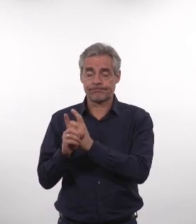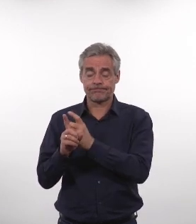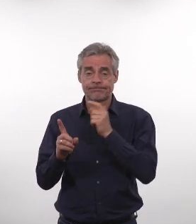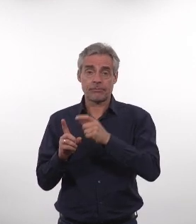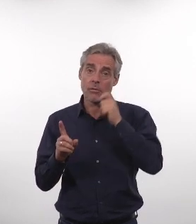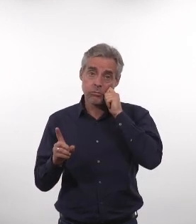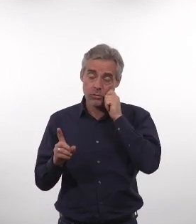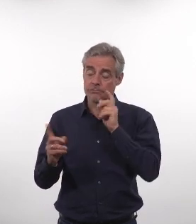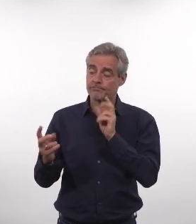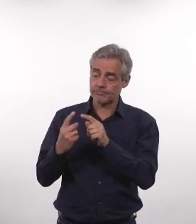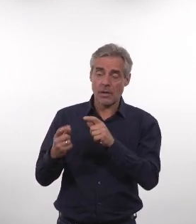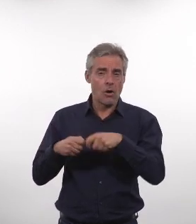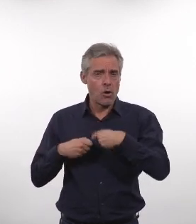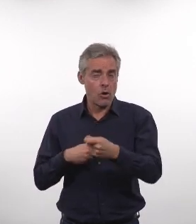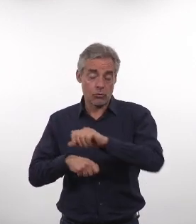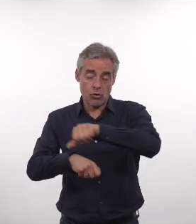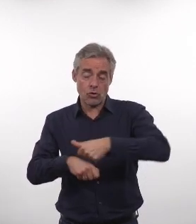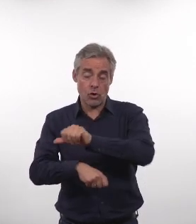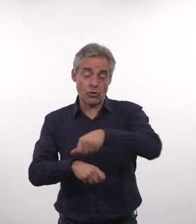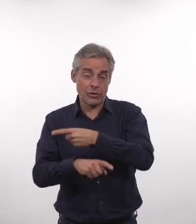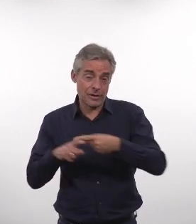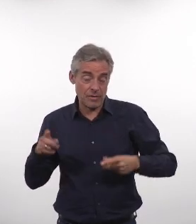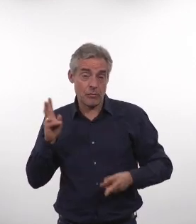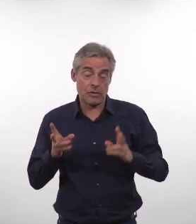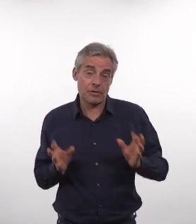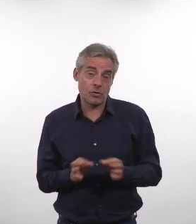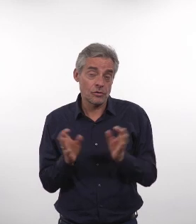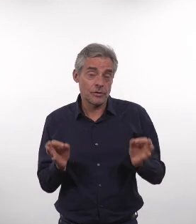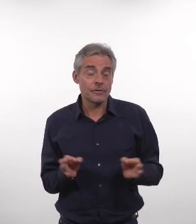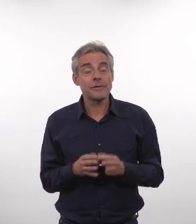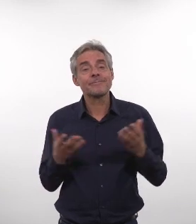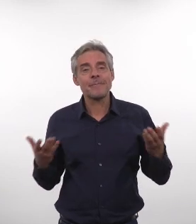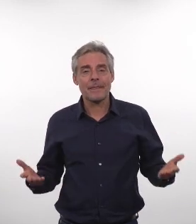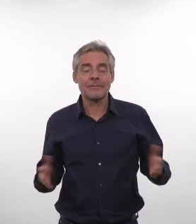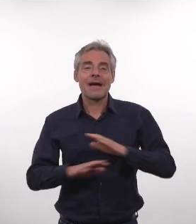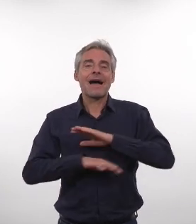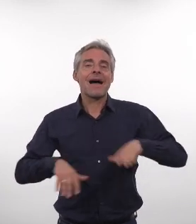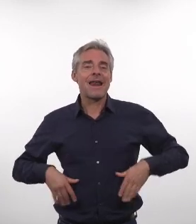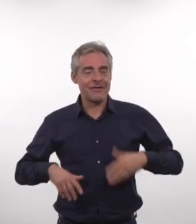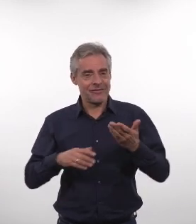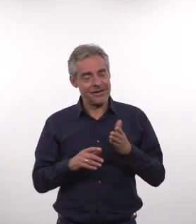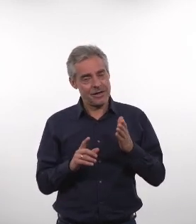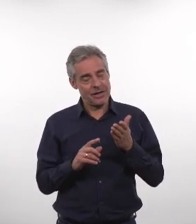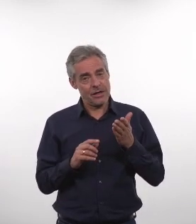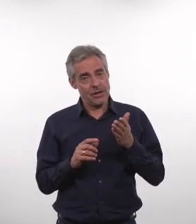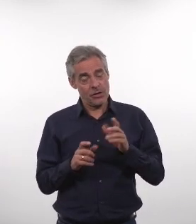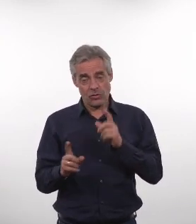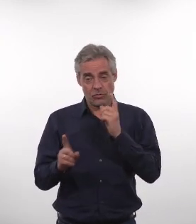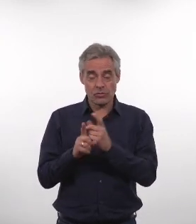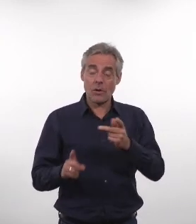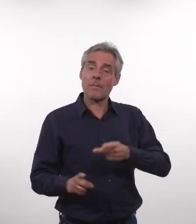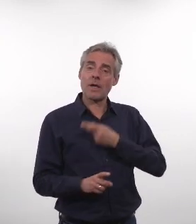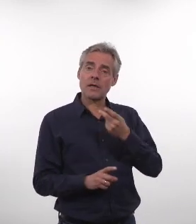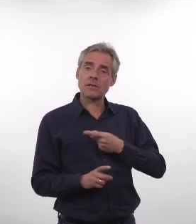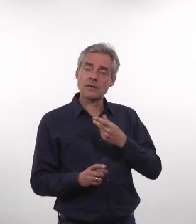consultations médicales sont longues, elles durent 1 heure, 1 heure et demie si besoin. Et à la fin de cette consultation, le médecin nous prescrit en général